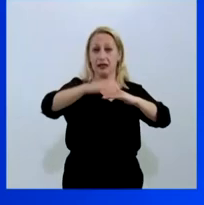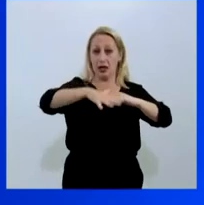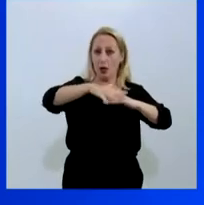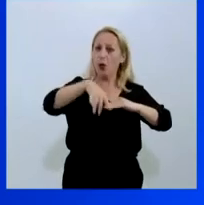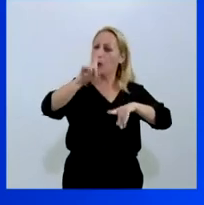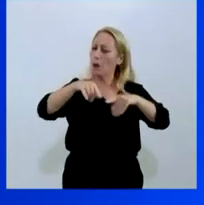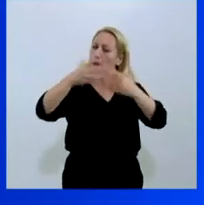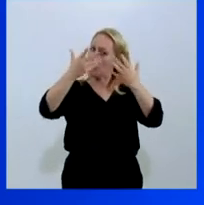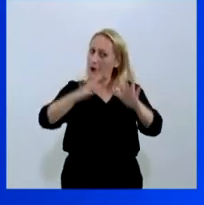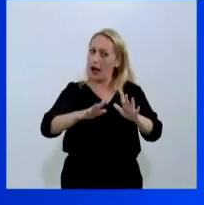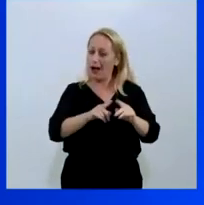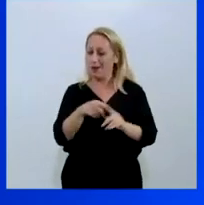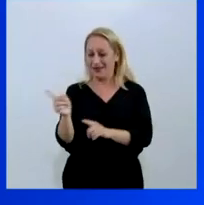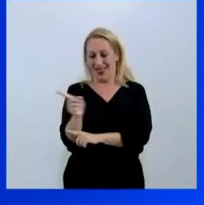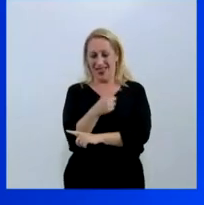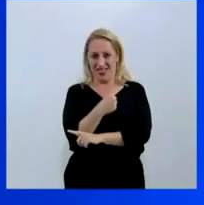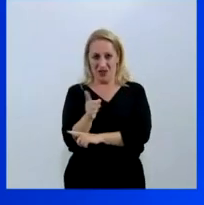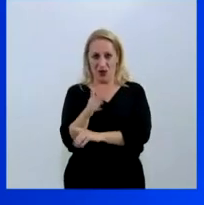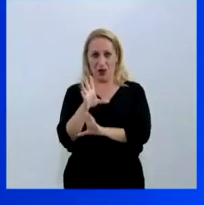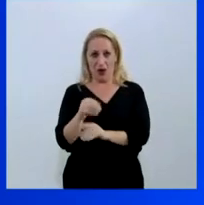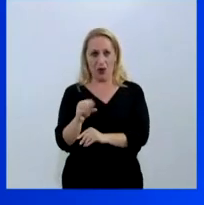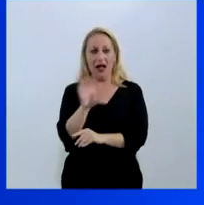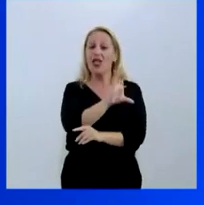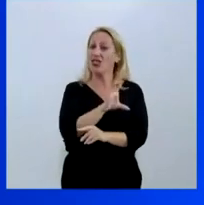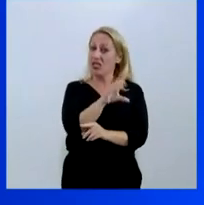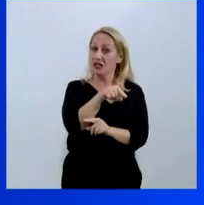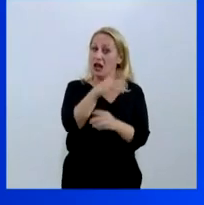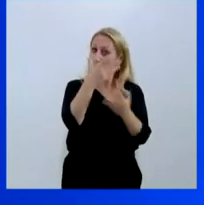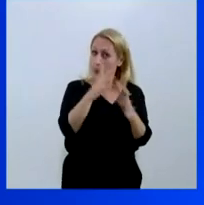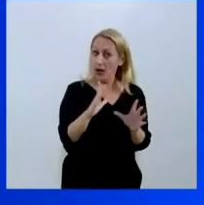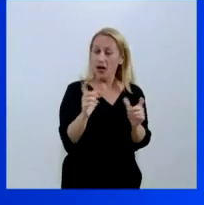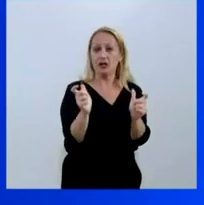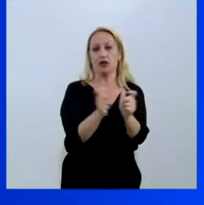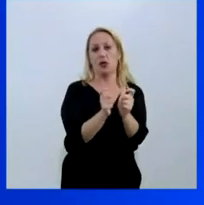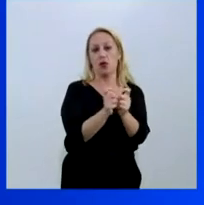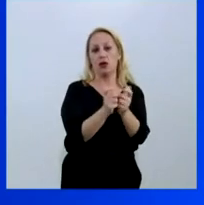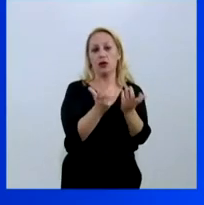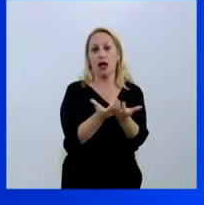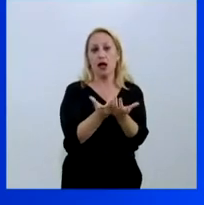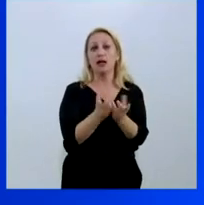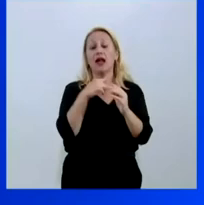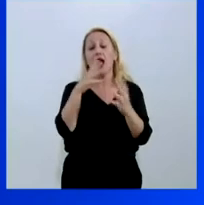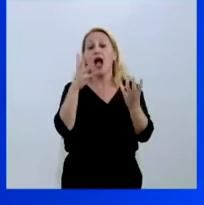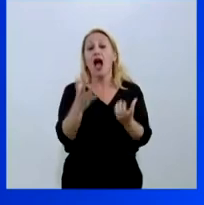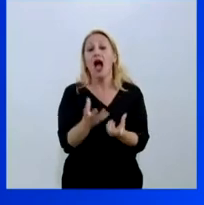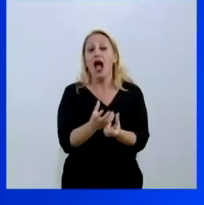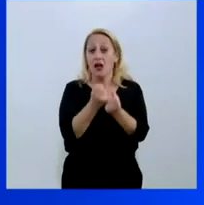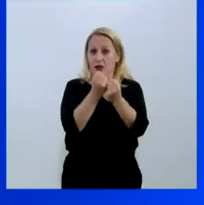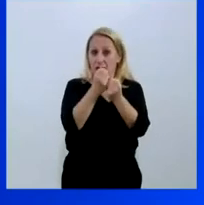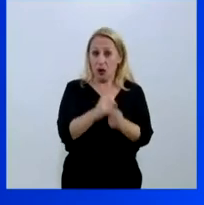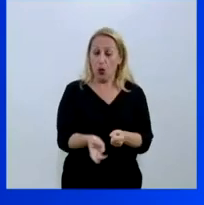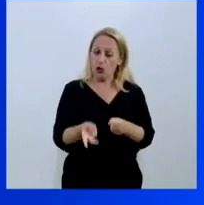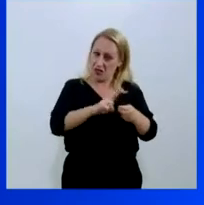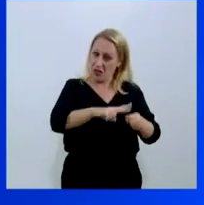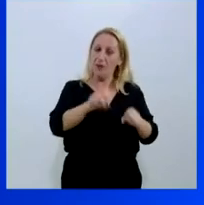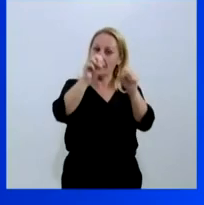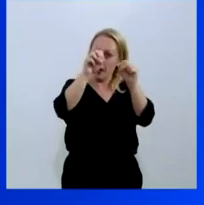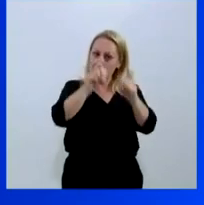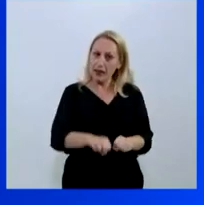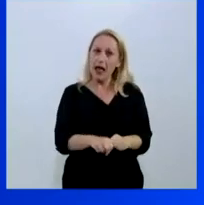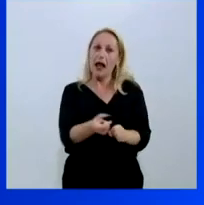σε πολύ μεγάλο βαθμό στα χωριά της Θεσσαλίας και πρέπει να σας πω ότι και γι' αυτό δεν θρηνήσαμε τελικά έναν μεγάλο αριθμό